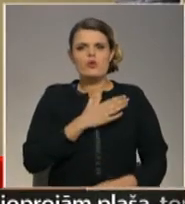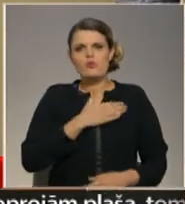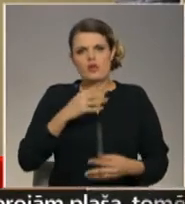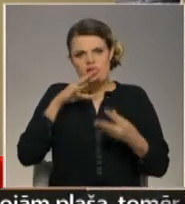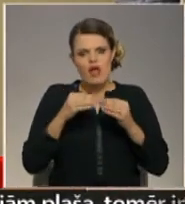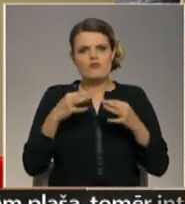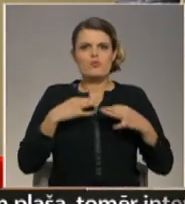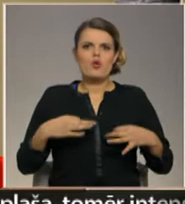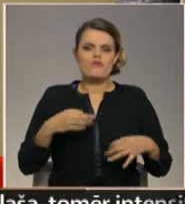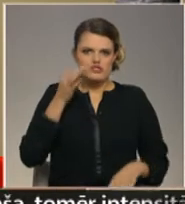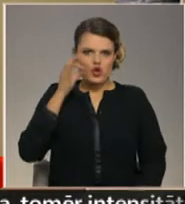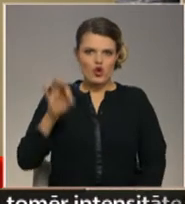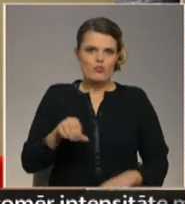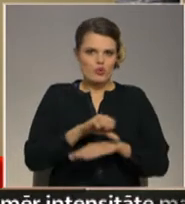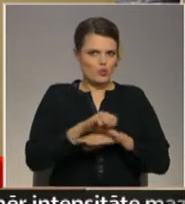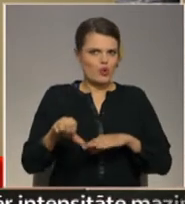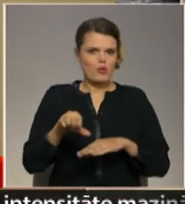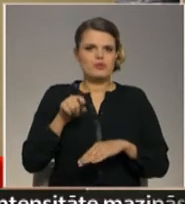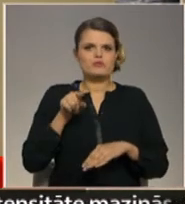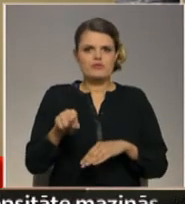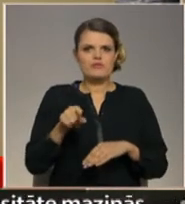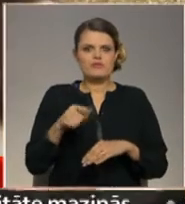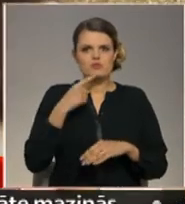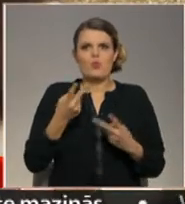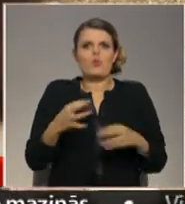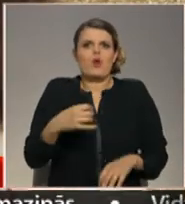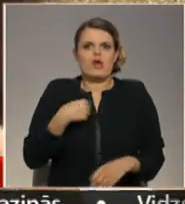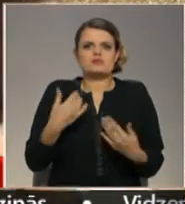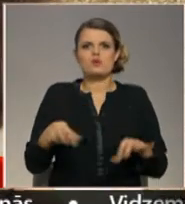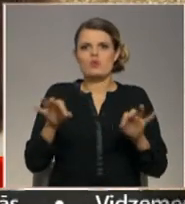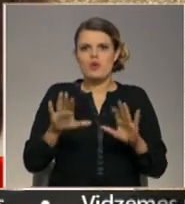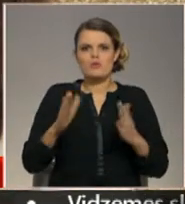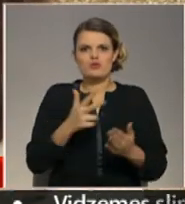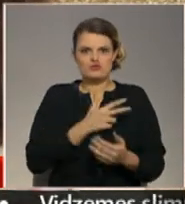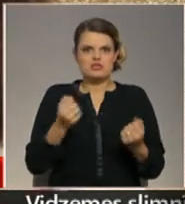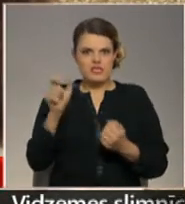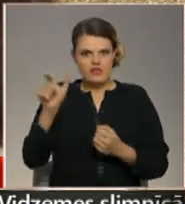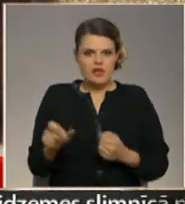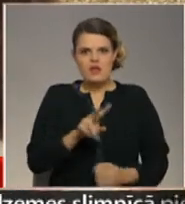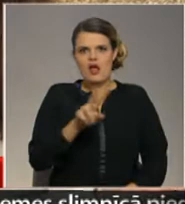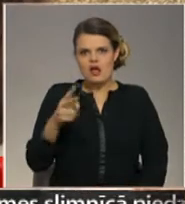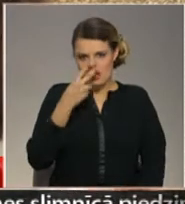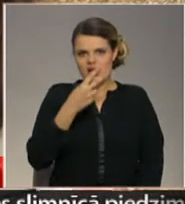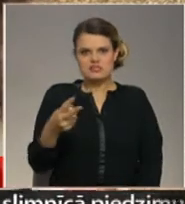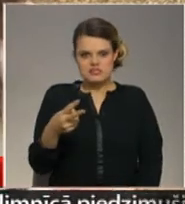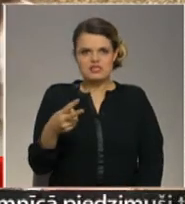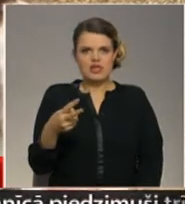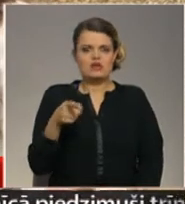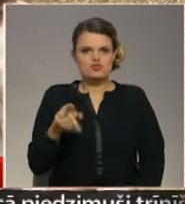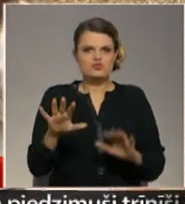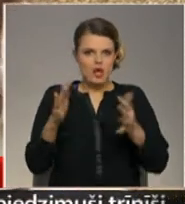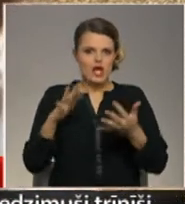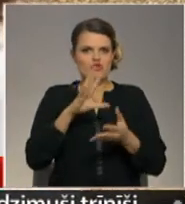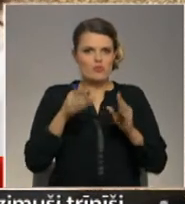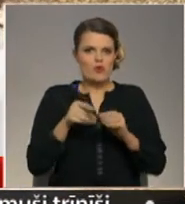šīs profesionālās kompetences robežas. Viņi pilnīgs komandas lietas, viņi saka, ko tad es jau neko, bez sociālās darbinieks ir tas, kas saredz. Viņš redz šo te gadījumu